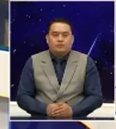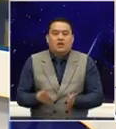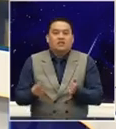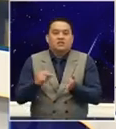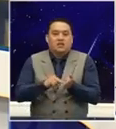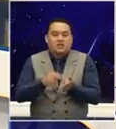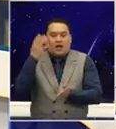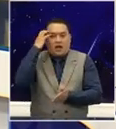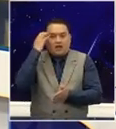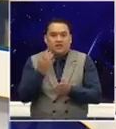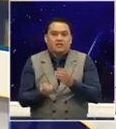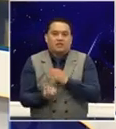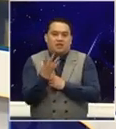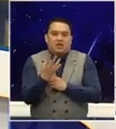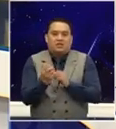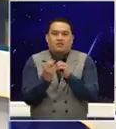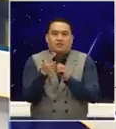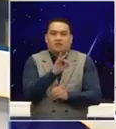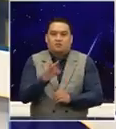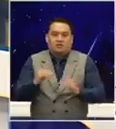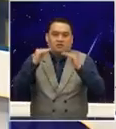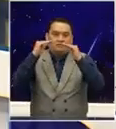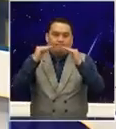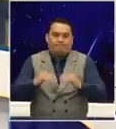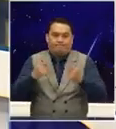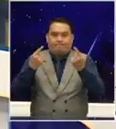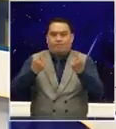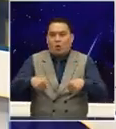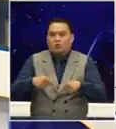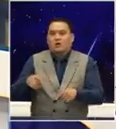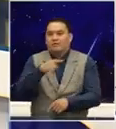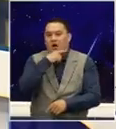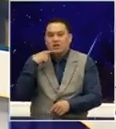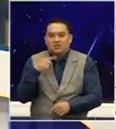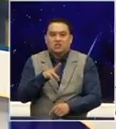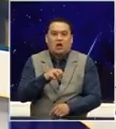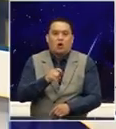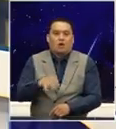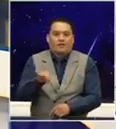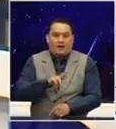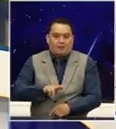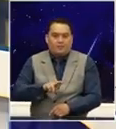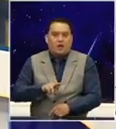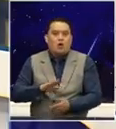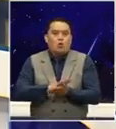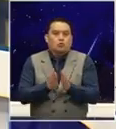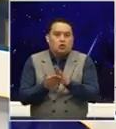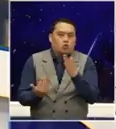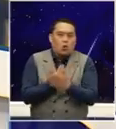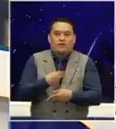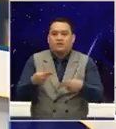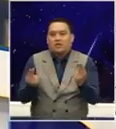Цена нефти Brent упала почти на 12% из-за новостей о разногласиях России и Саудовской Аравии по условиям новой